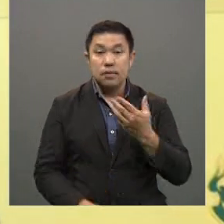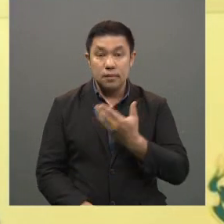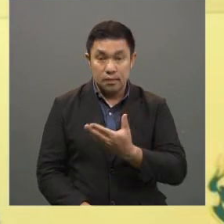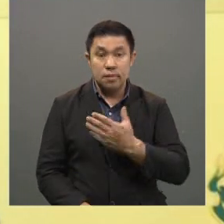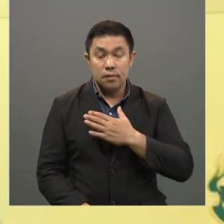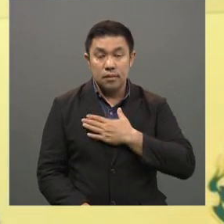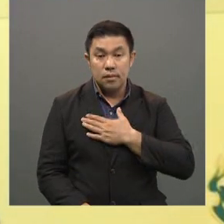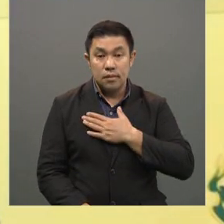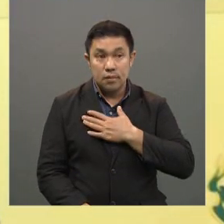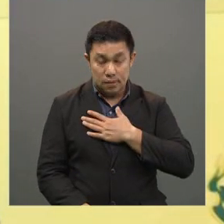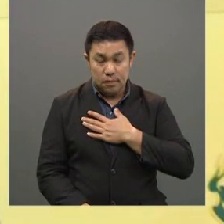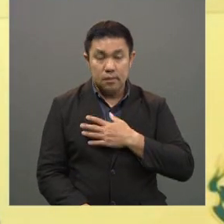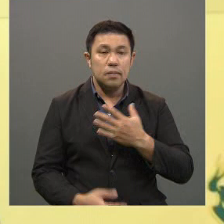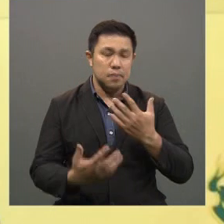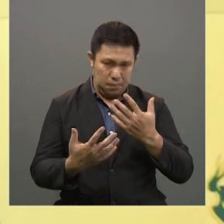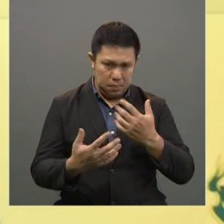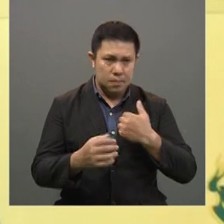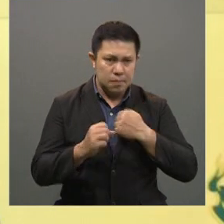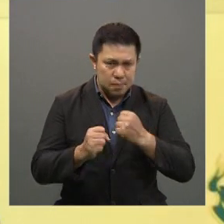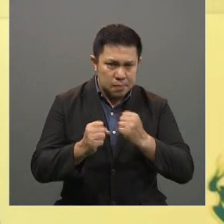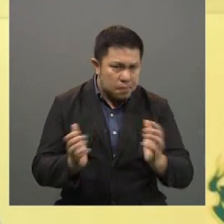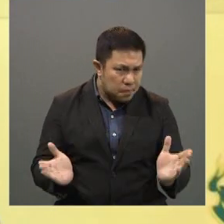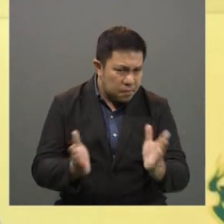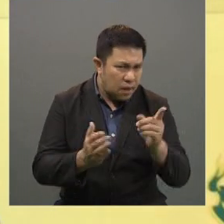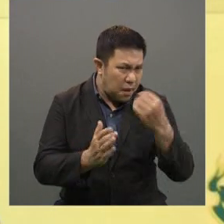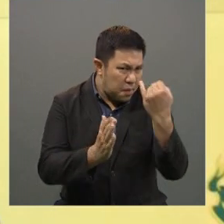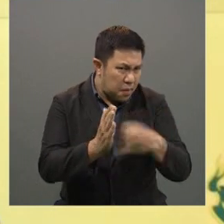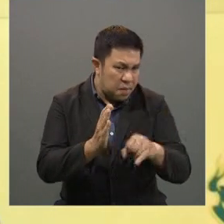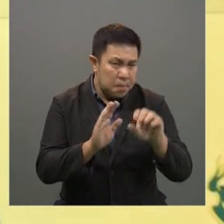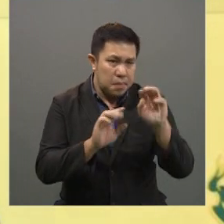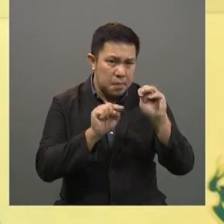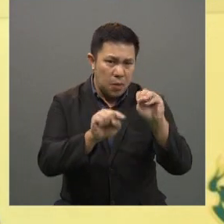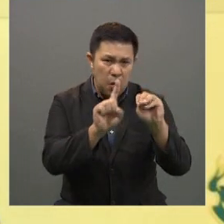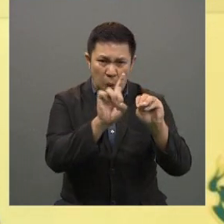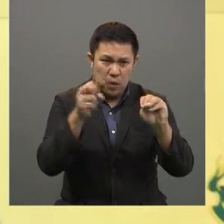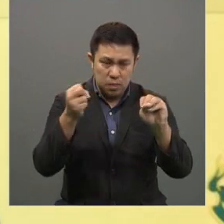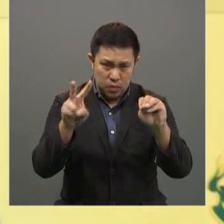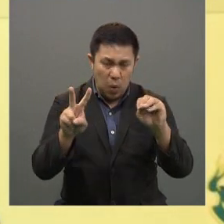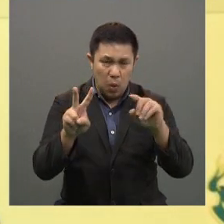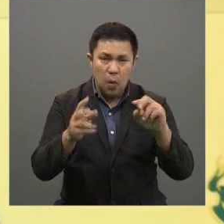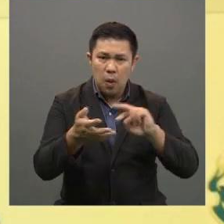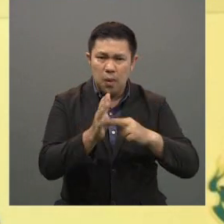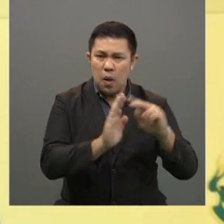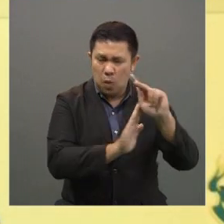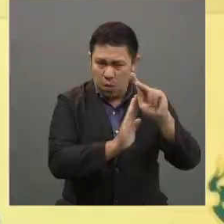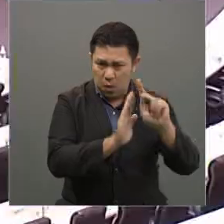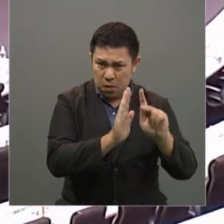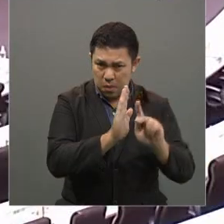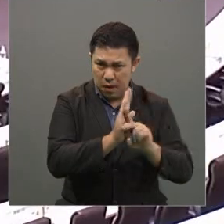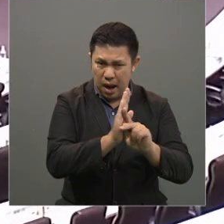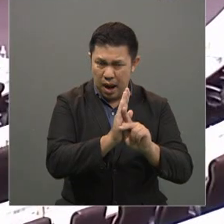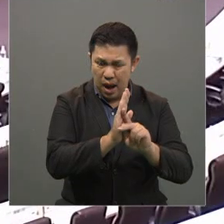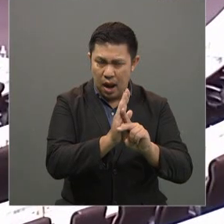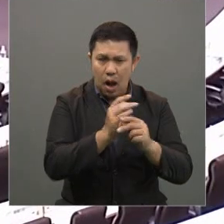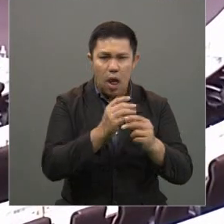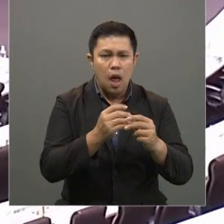ขณะนี้เนี่ยยังได้ติดตามความพยายามในการผลักดันความผิดตามมาตรา 112ให้ไปอยู่ในกฎหมายนิรโทษกรรมส่วนตัวเนี่ยนาย